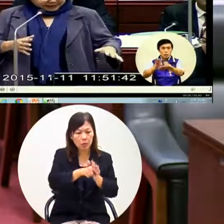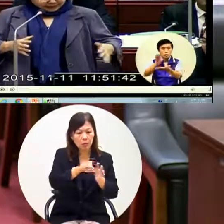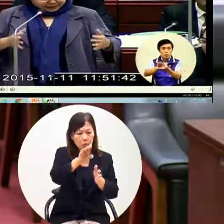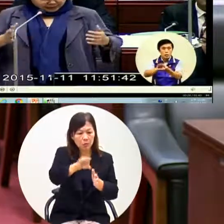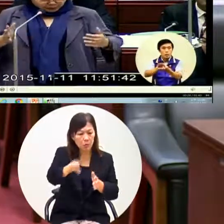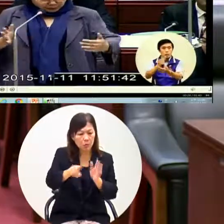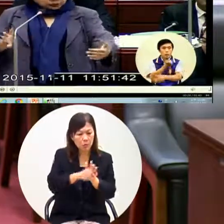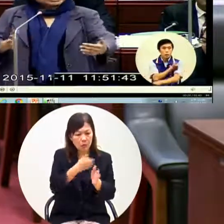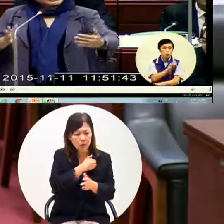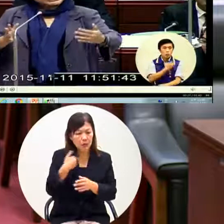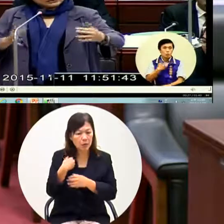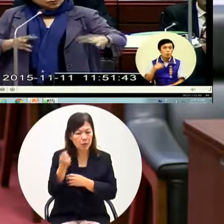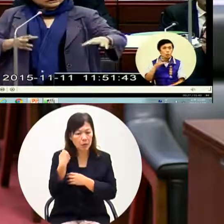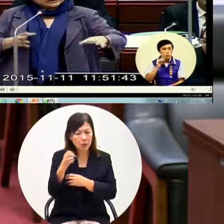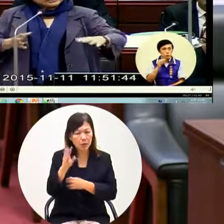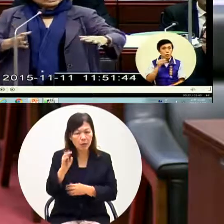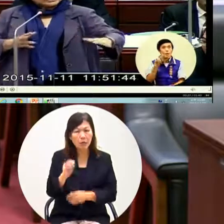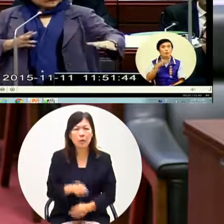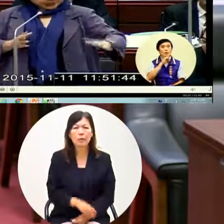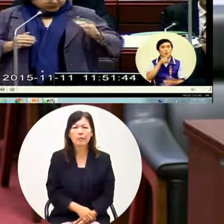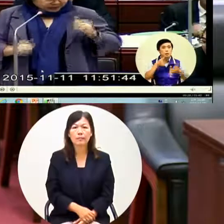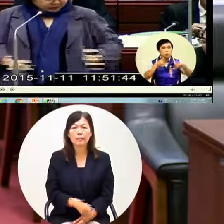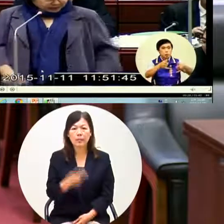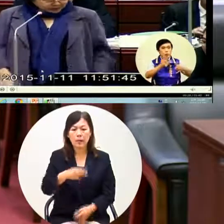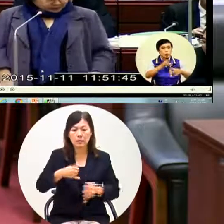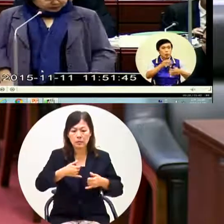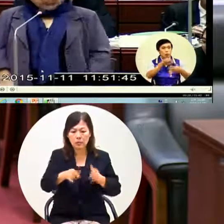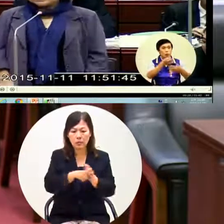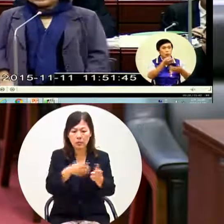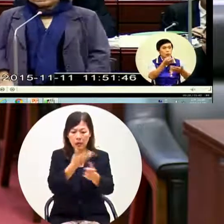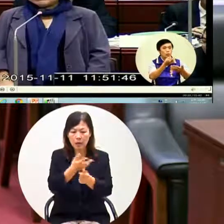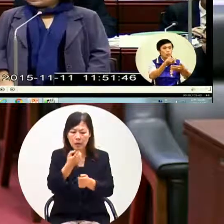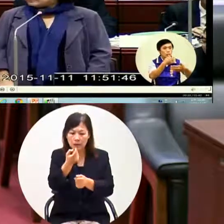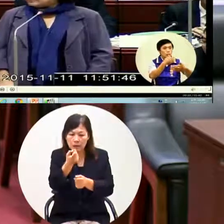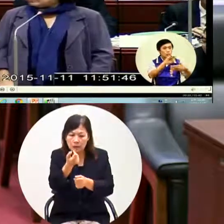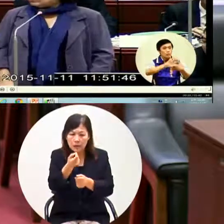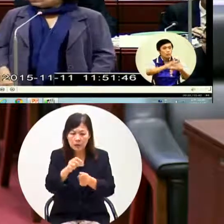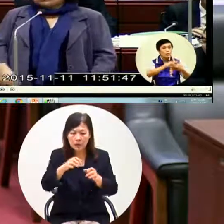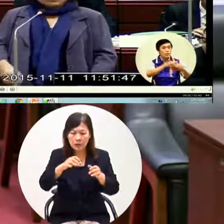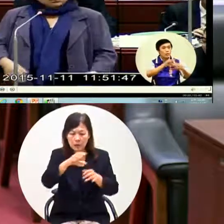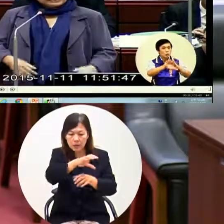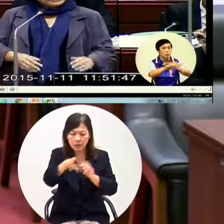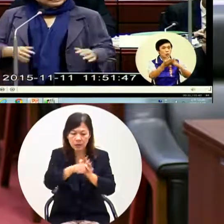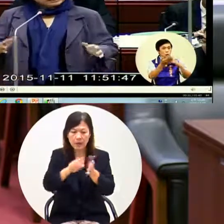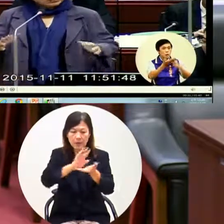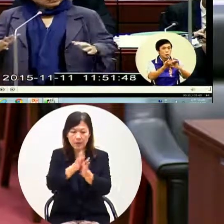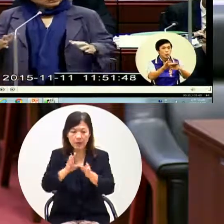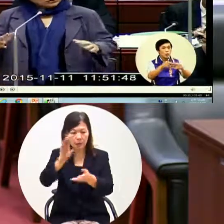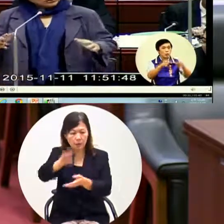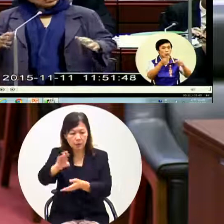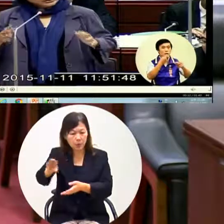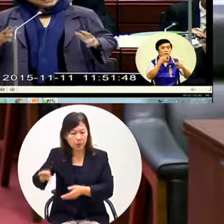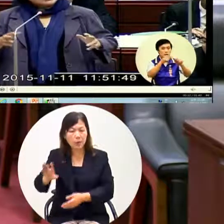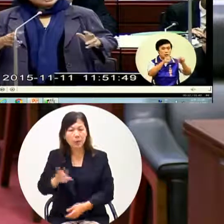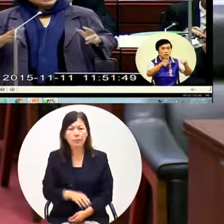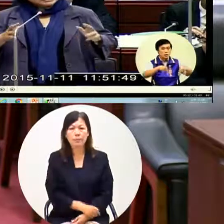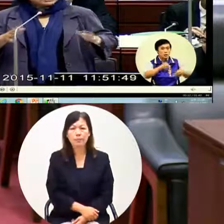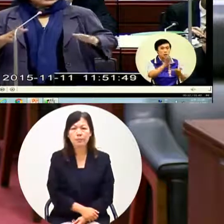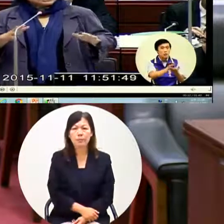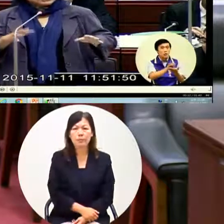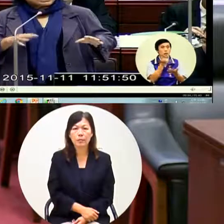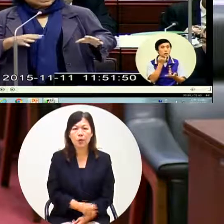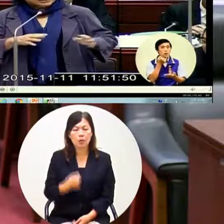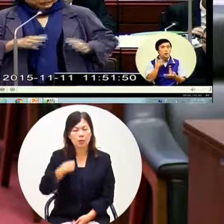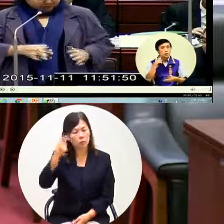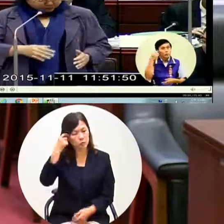路也应该有若干的空间可以化作停车位？ 我认为我们的交通局都应该